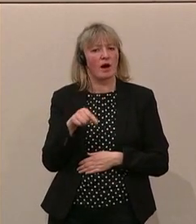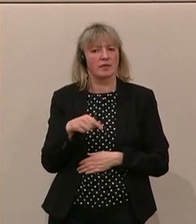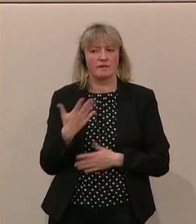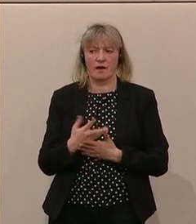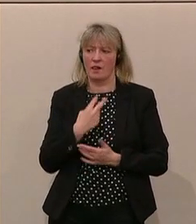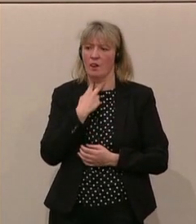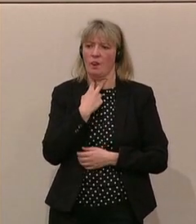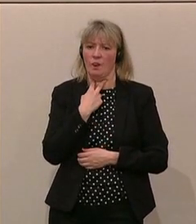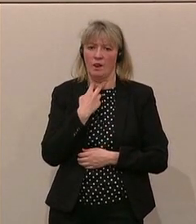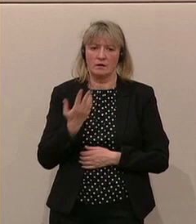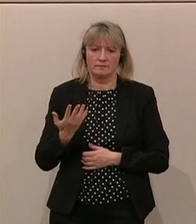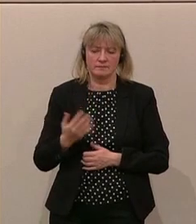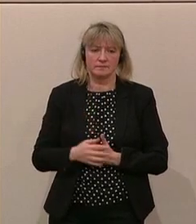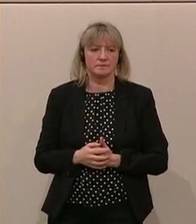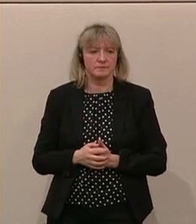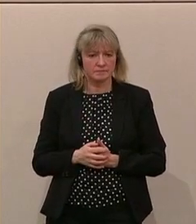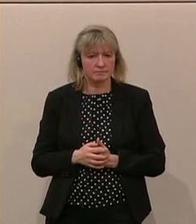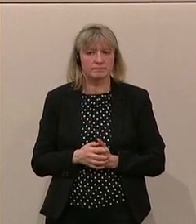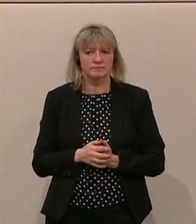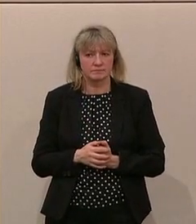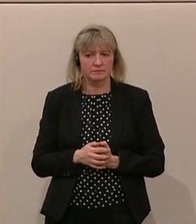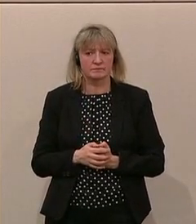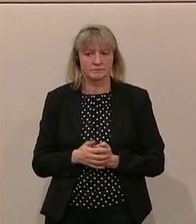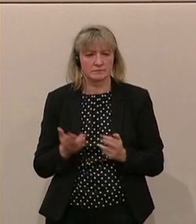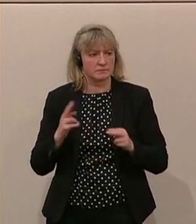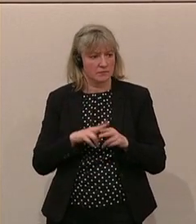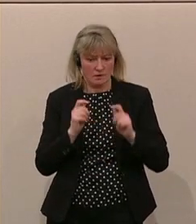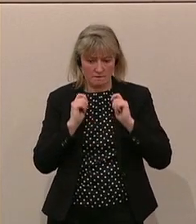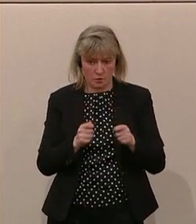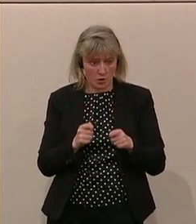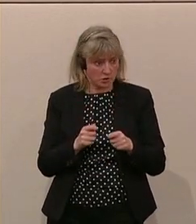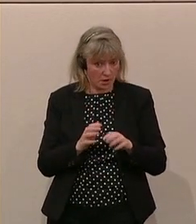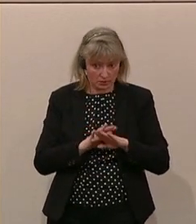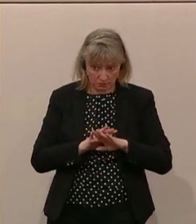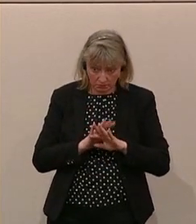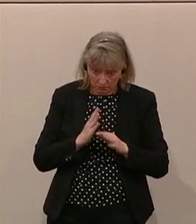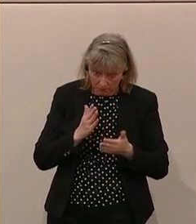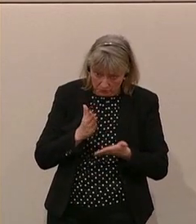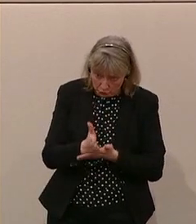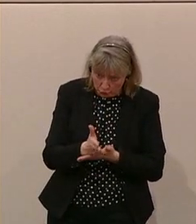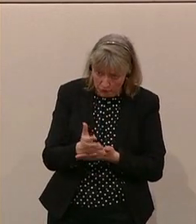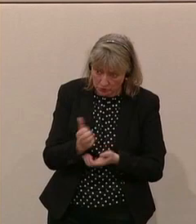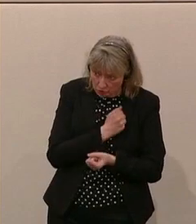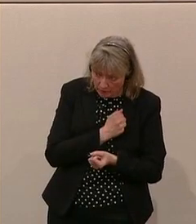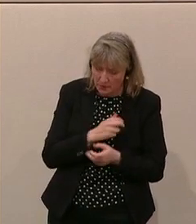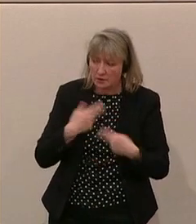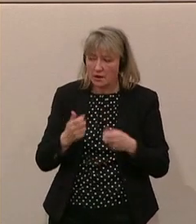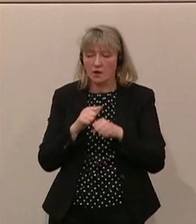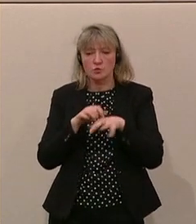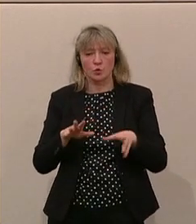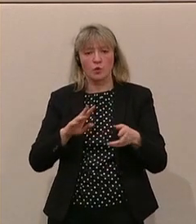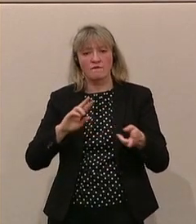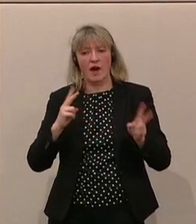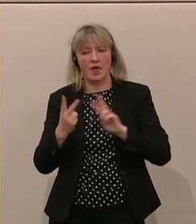Rücken zur Wand, und sollte dieser Vorschlag durchgehen, würde dies den Strukturwandel